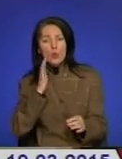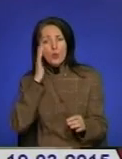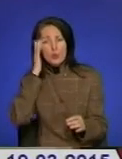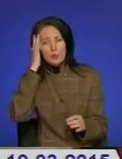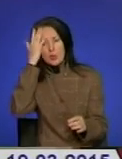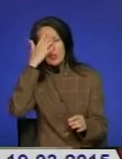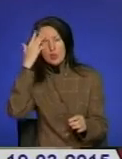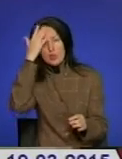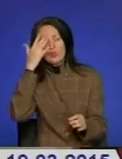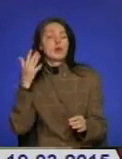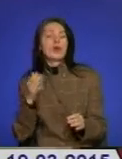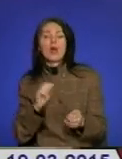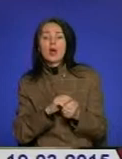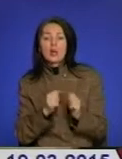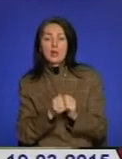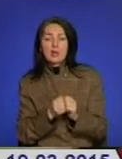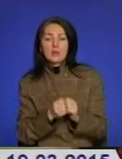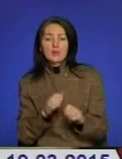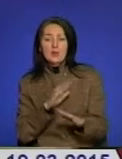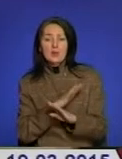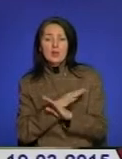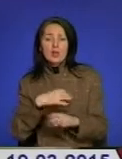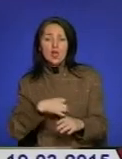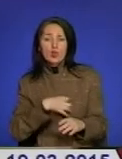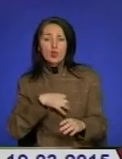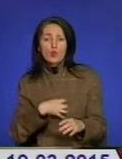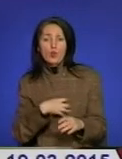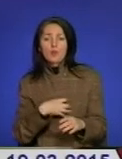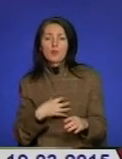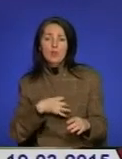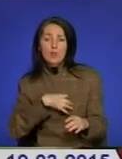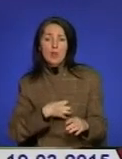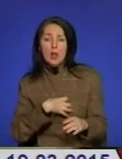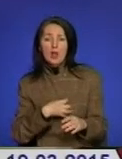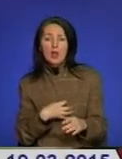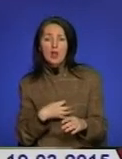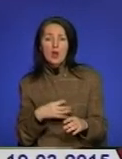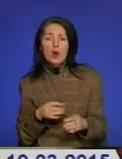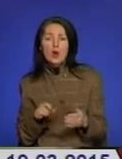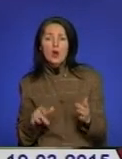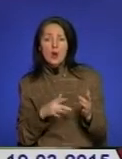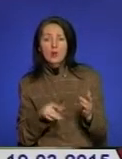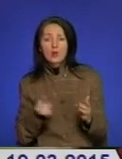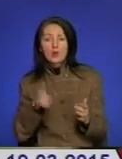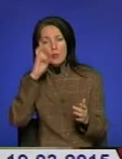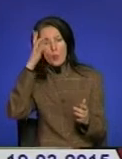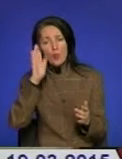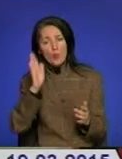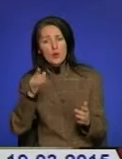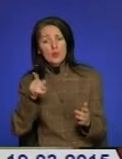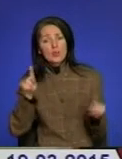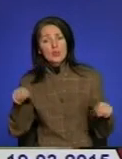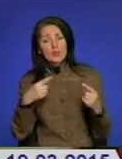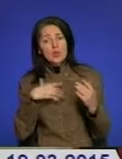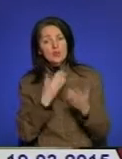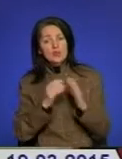граніт, смертельна туга плакала органно. Він Богом був, і він створив свій світ,